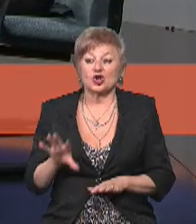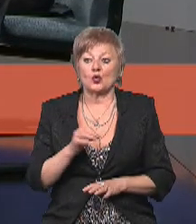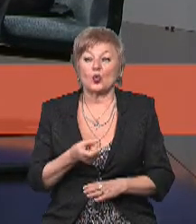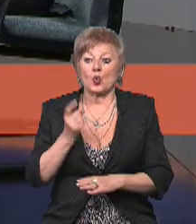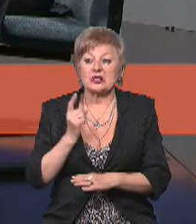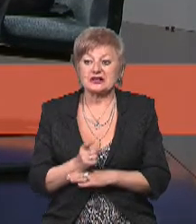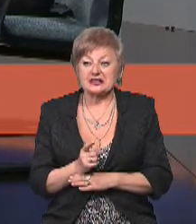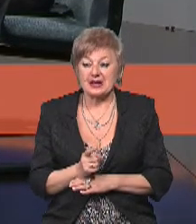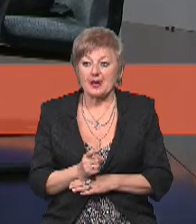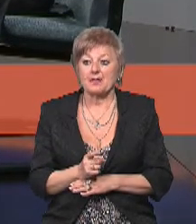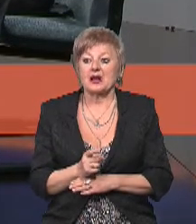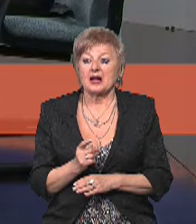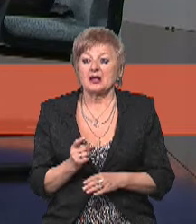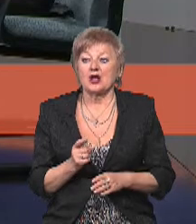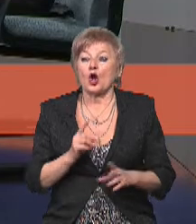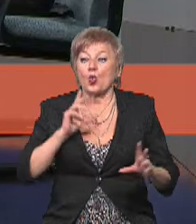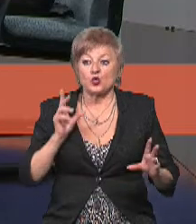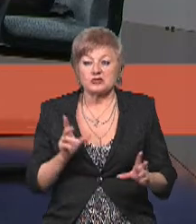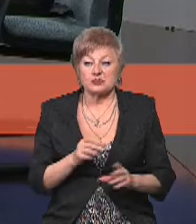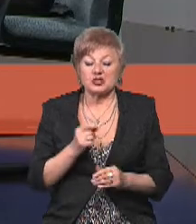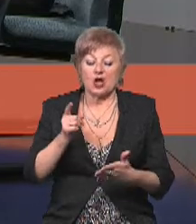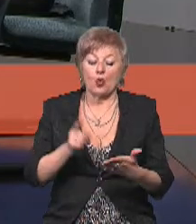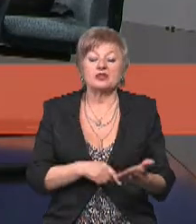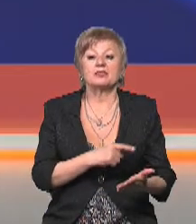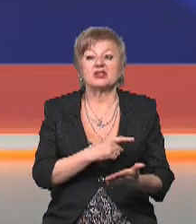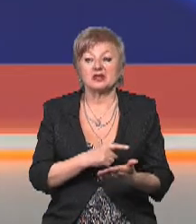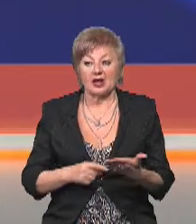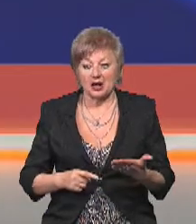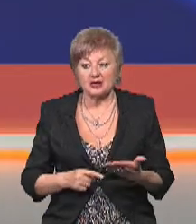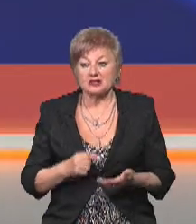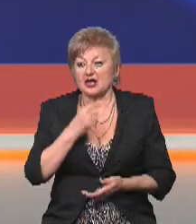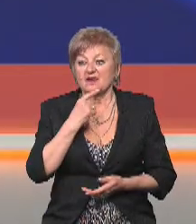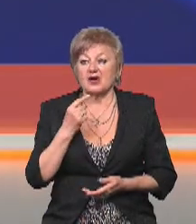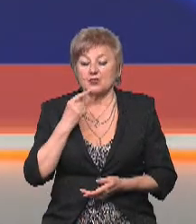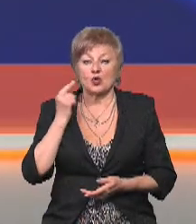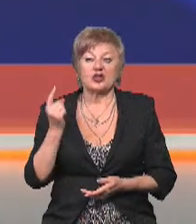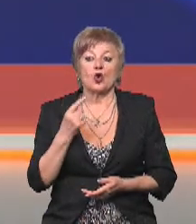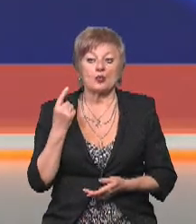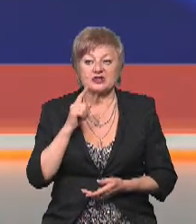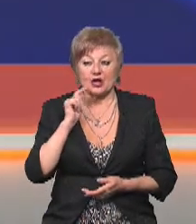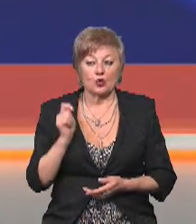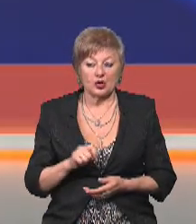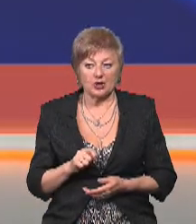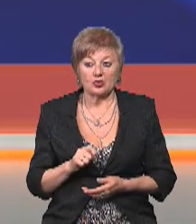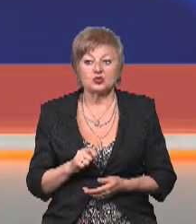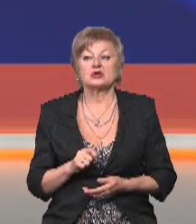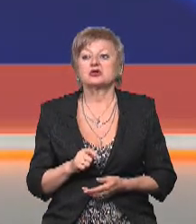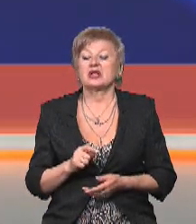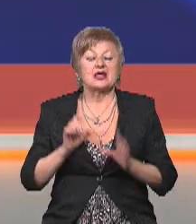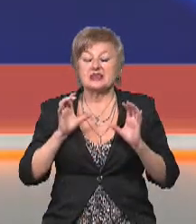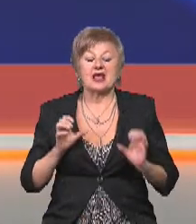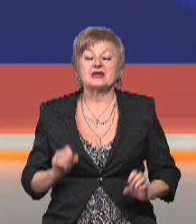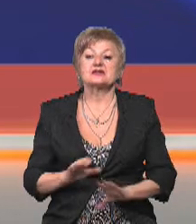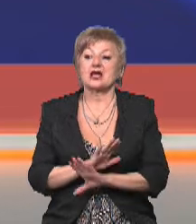их начисления НКР успешно отменяются во многих областях Украины и признаются